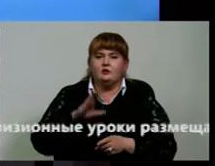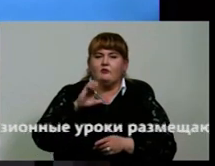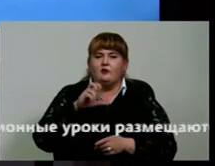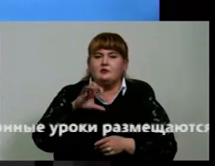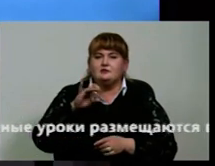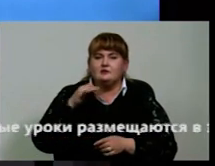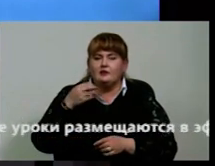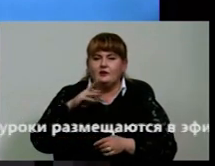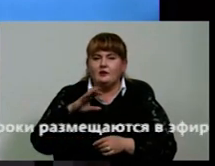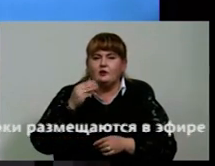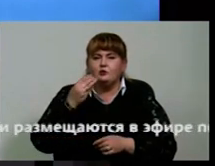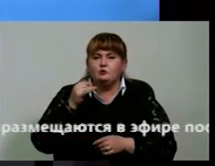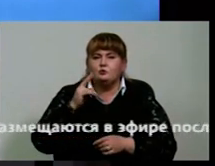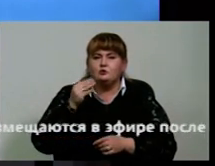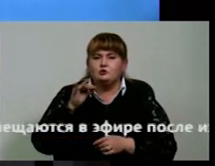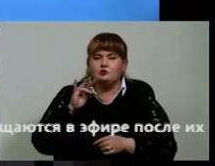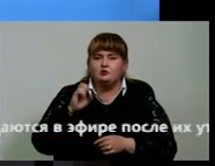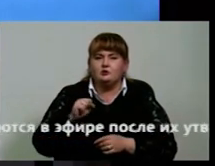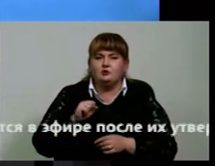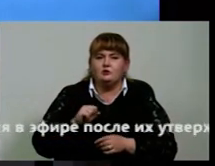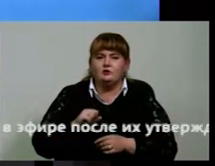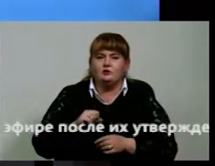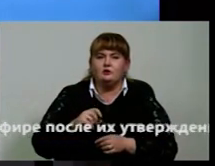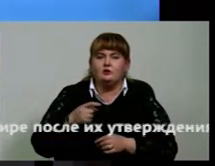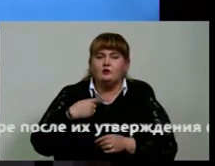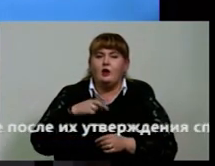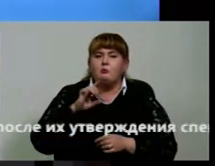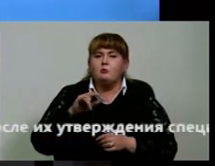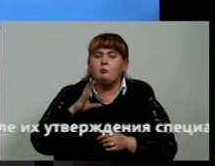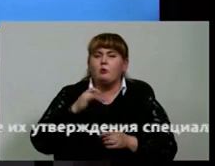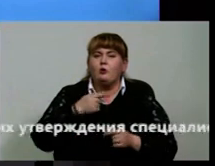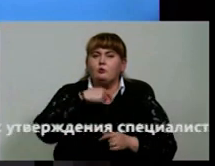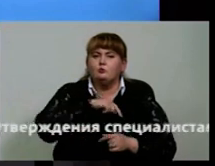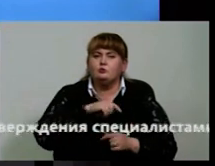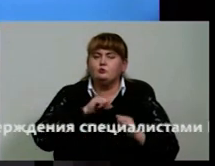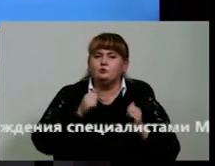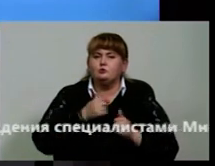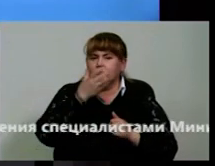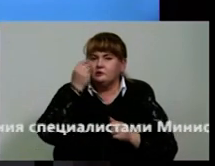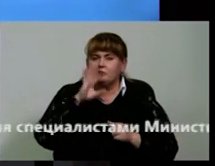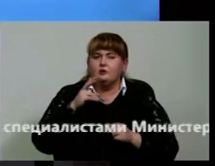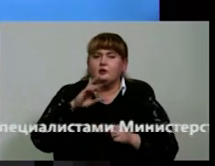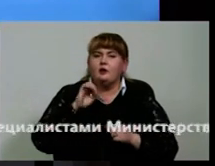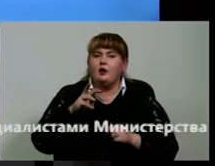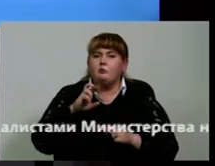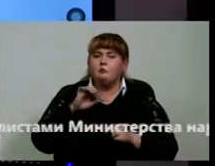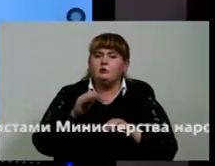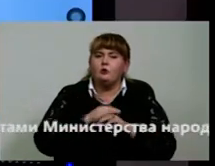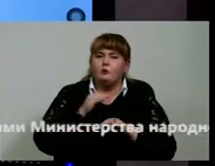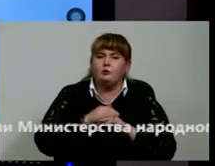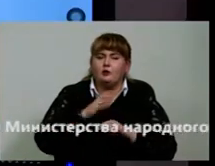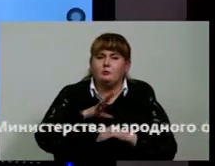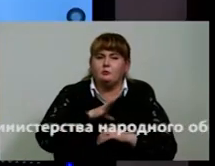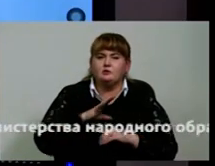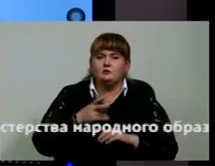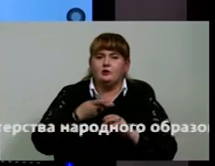Василия Шукшина. Нам бы про душу не забыть, нам бы немножко добрее